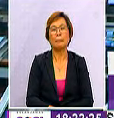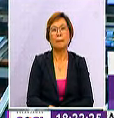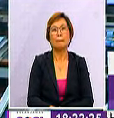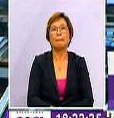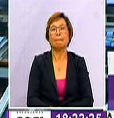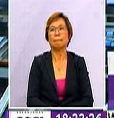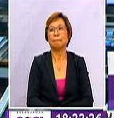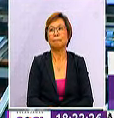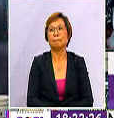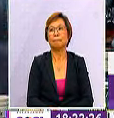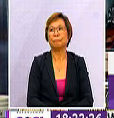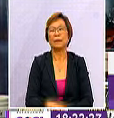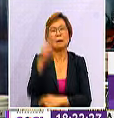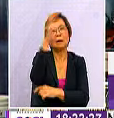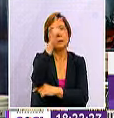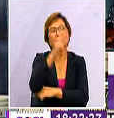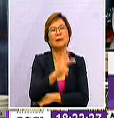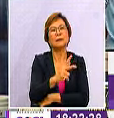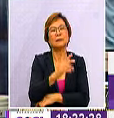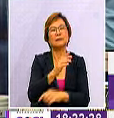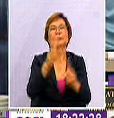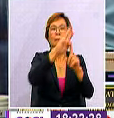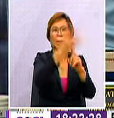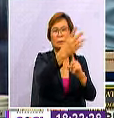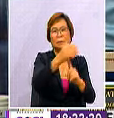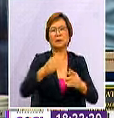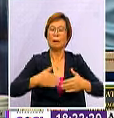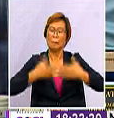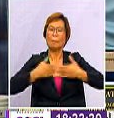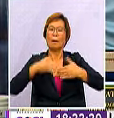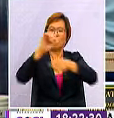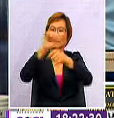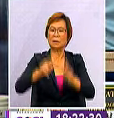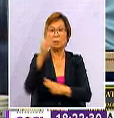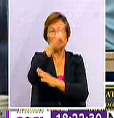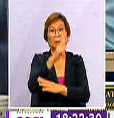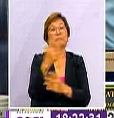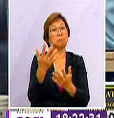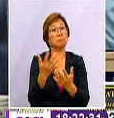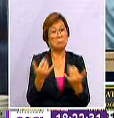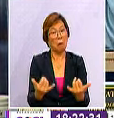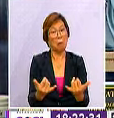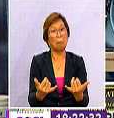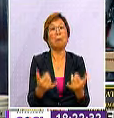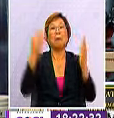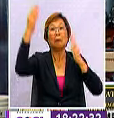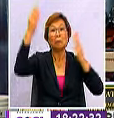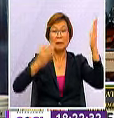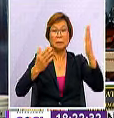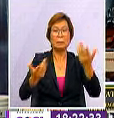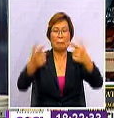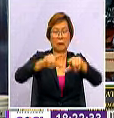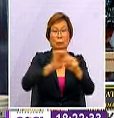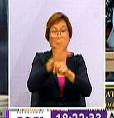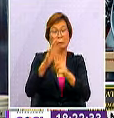Datuk Yang di-Pertua, kerajaan prihatin aspek kebajikan dan kesejahteraan penjawat awam lebih-lebih dalam keadaan negara dilanda